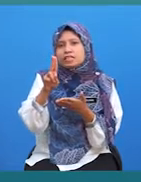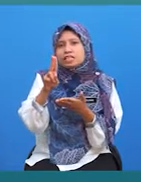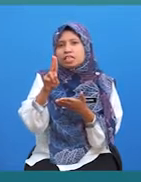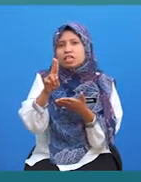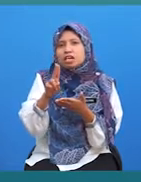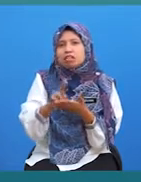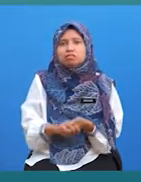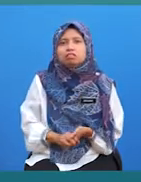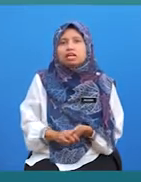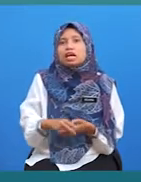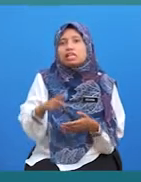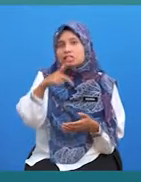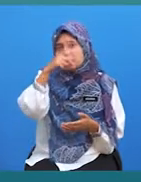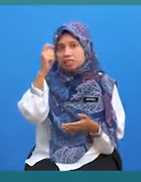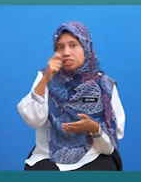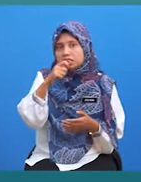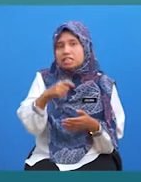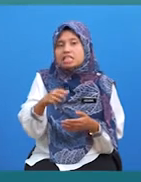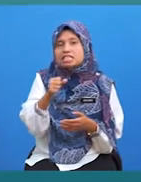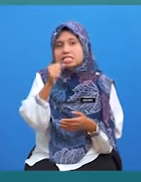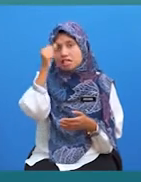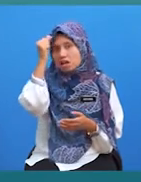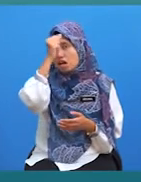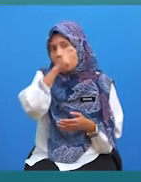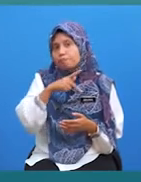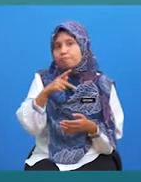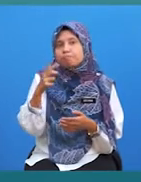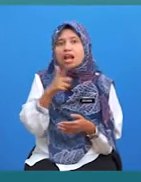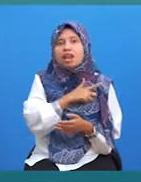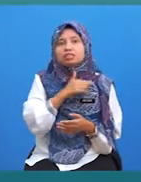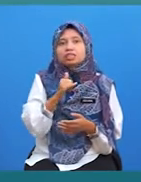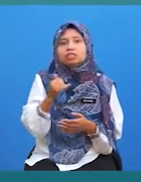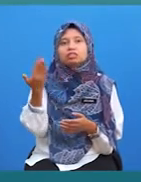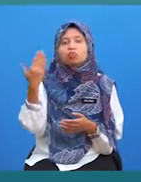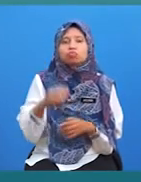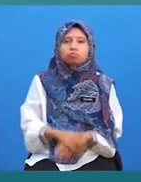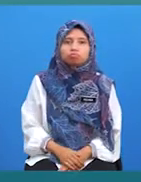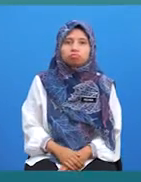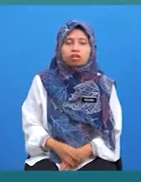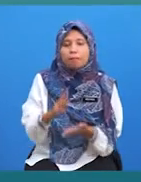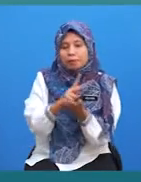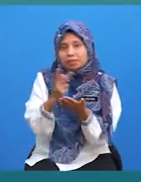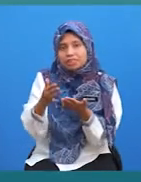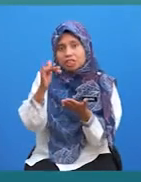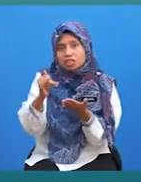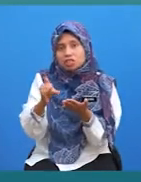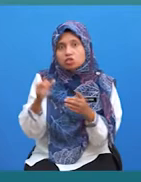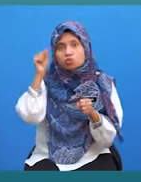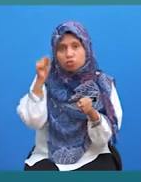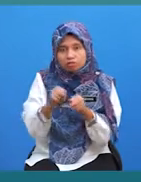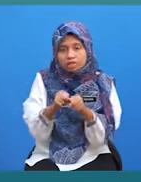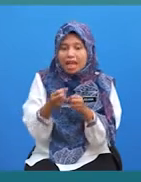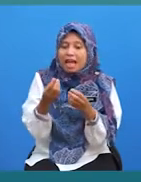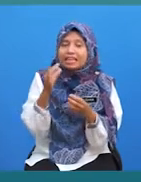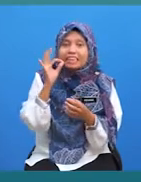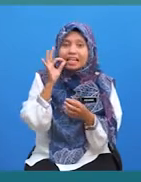tinggi lantaran sikap malasnya dahulu. Peribahasa yang sesuai ialah nasi sudah menjadi